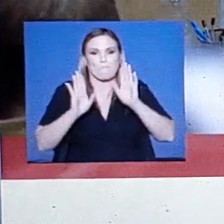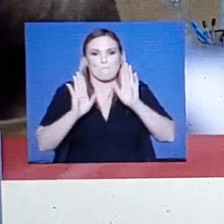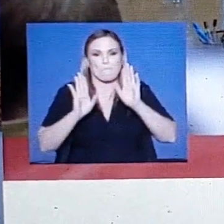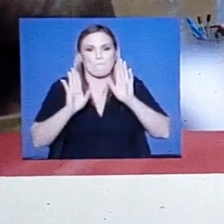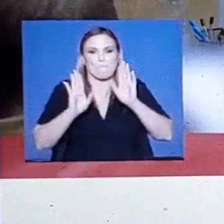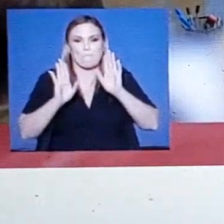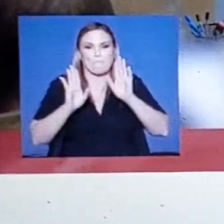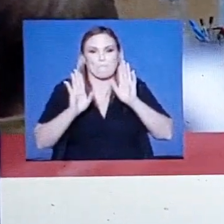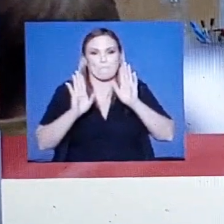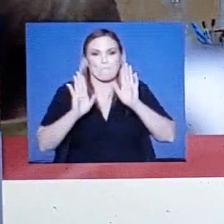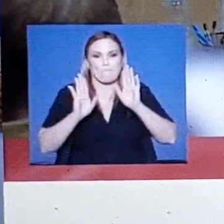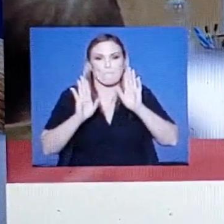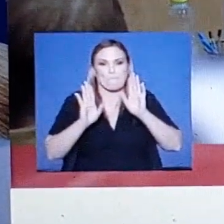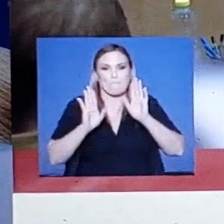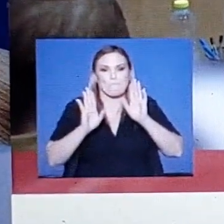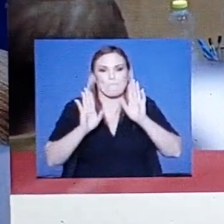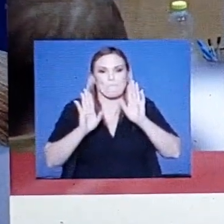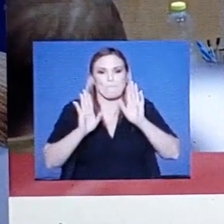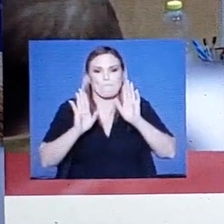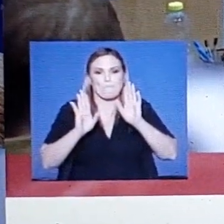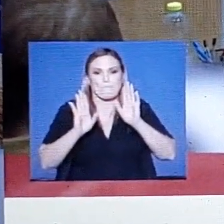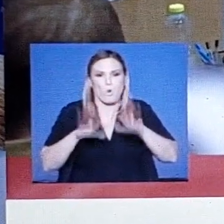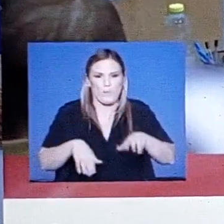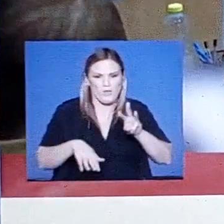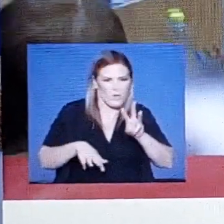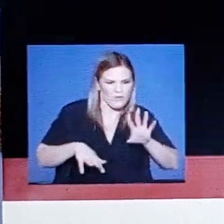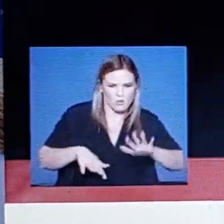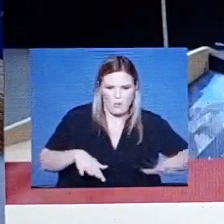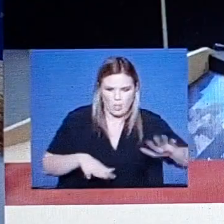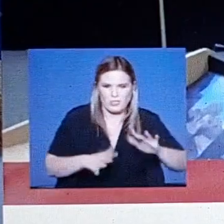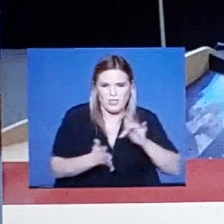Qui est vraiment un point sensible en ce moment.